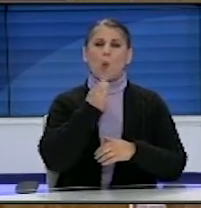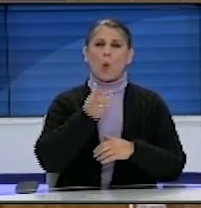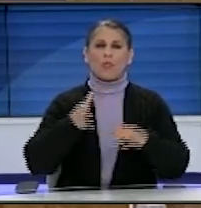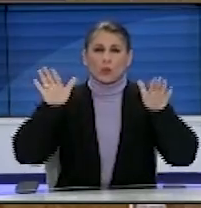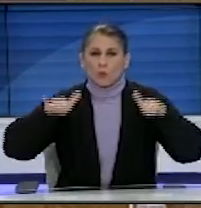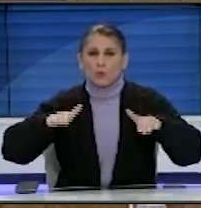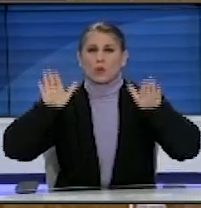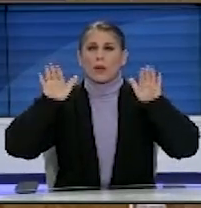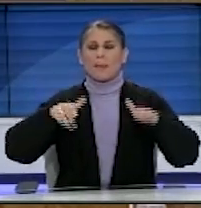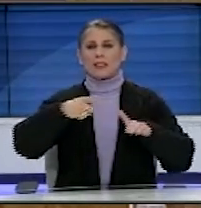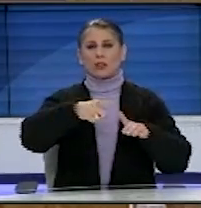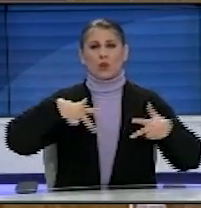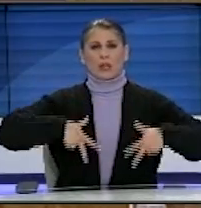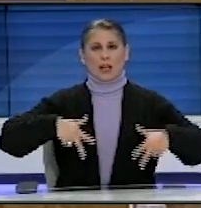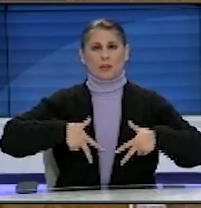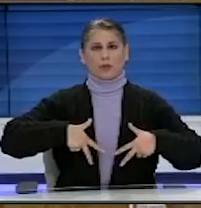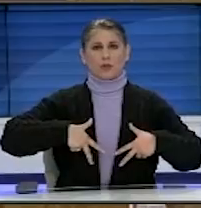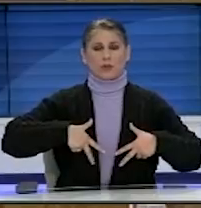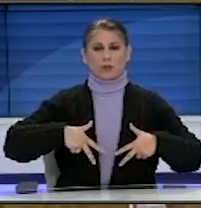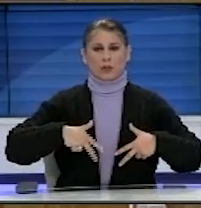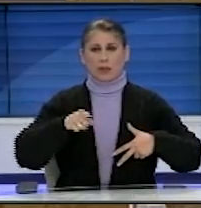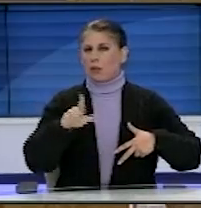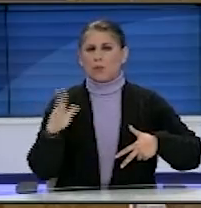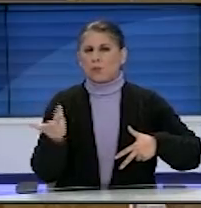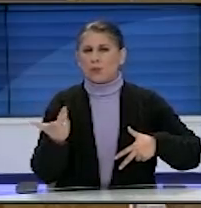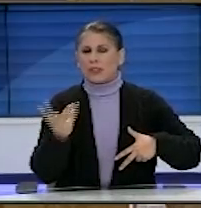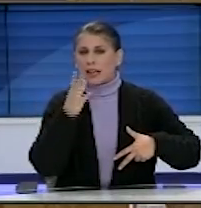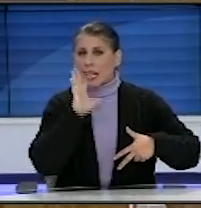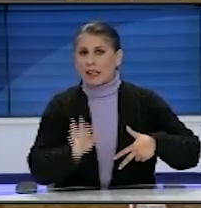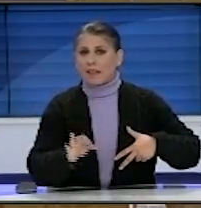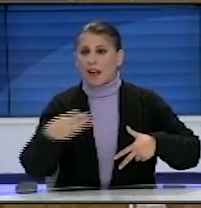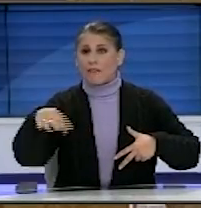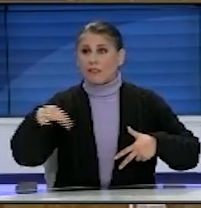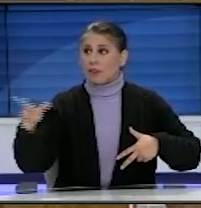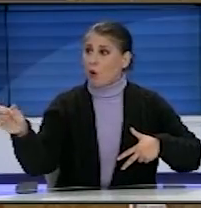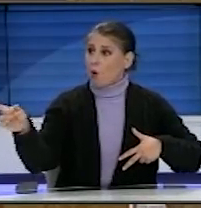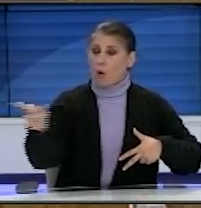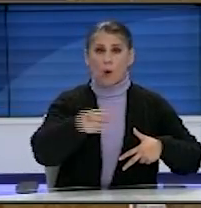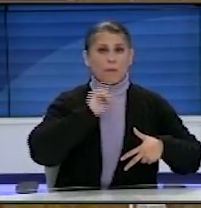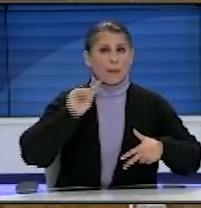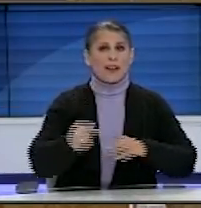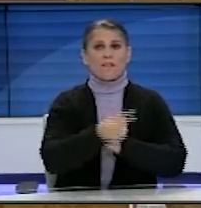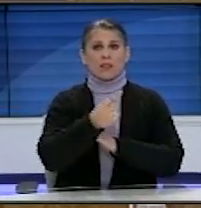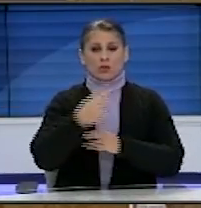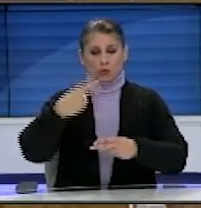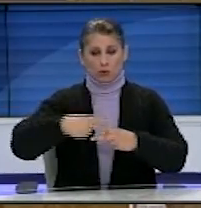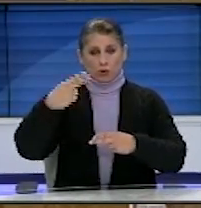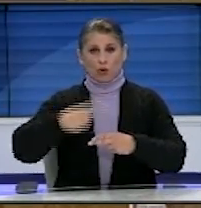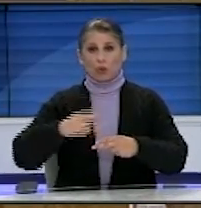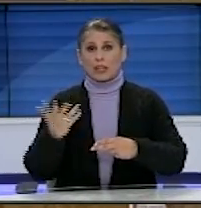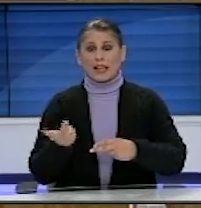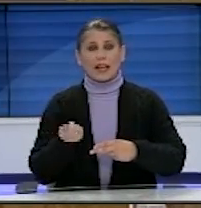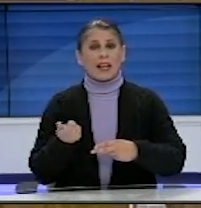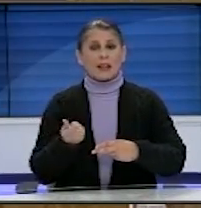Ισλαμικού κράτους, των τζιχαντιστών. Που ήταν αλήθεια η ευαισθησία όλων αυτών για το απαραβίαστο των συνόρων όταν